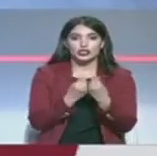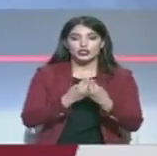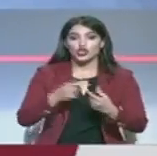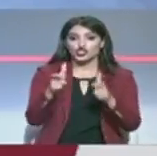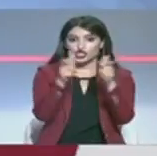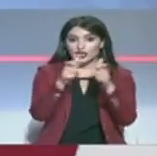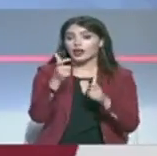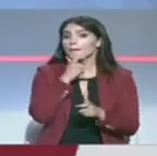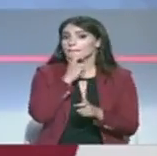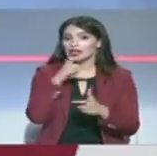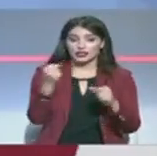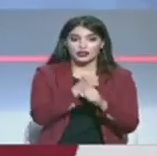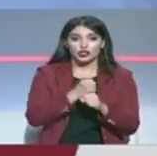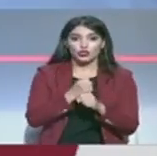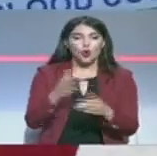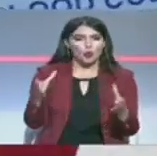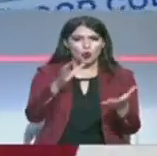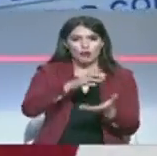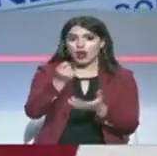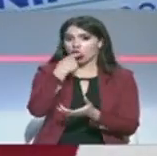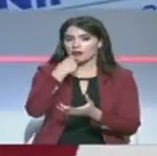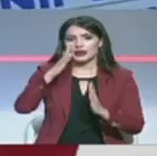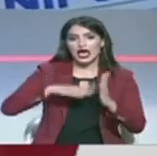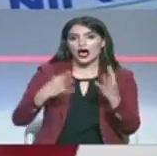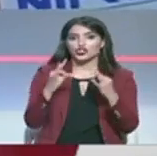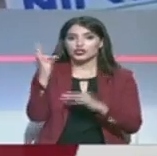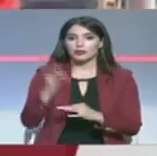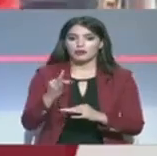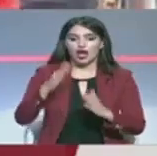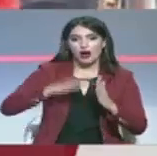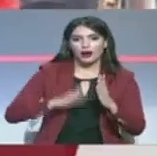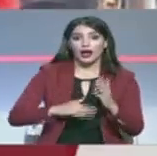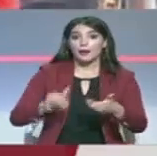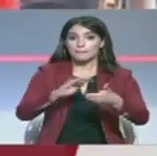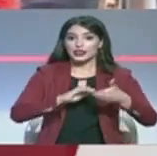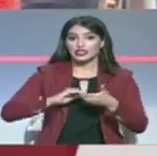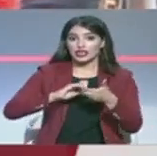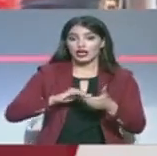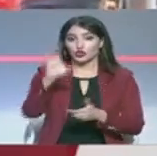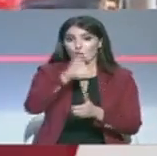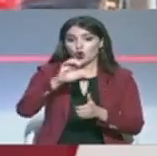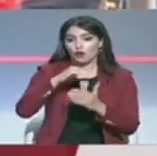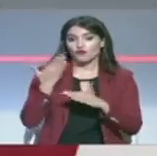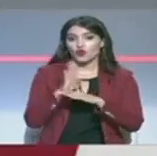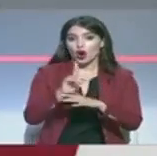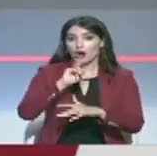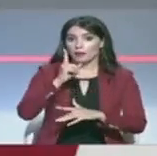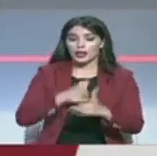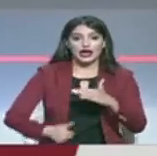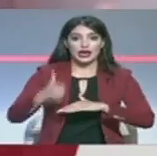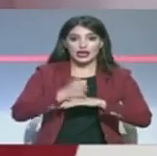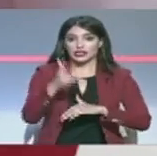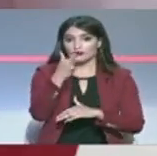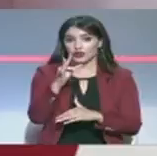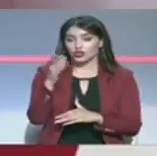بريطانية، وتشمل هذه الدفعة نسبة تقل عن 10% من سكان الاتحاد الأوروبي في وقت يعرض فيه رئيس الحكومة